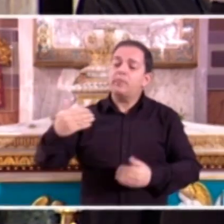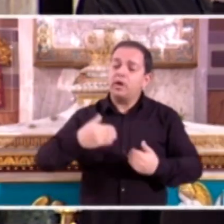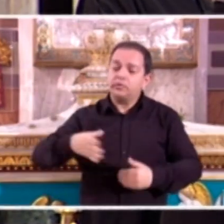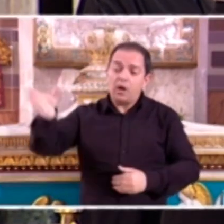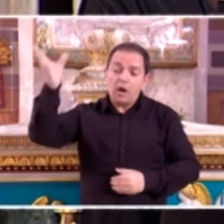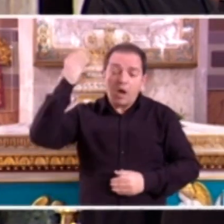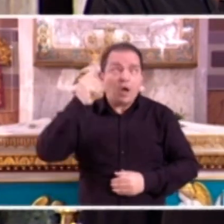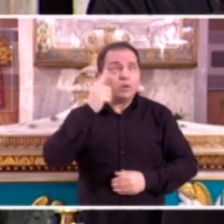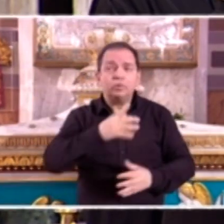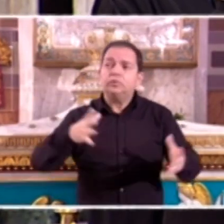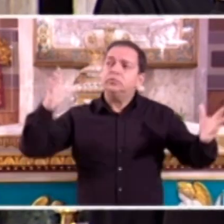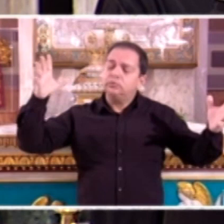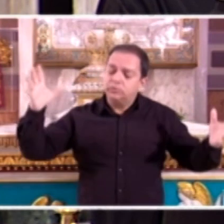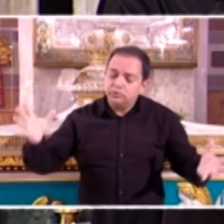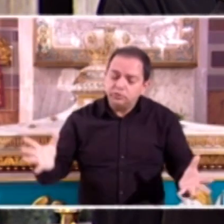σώτευσον